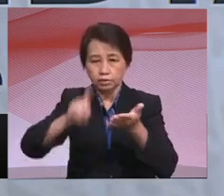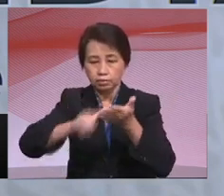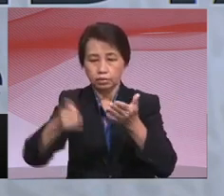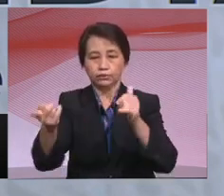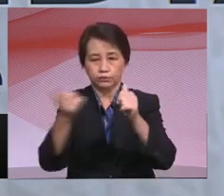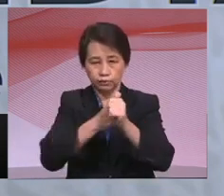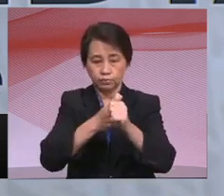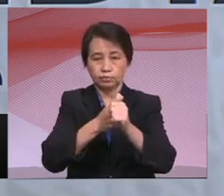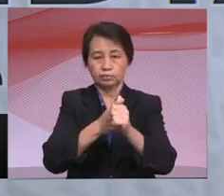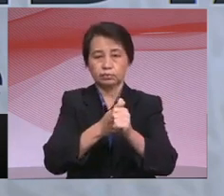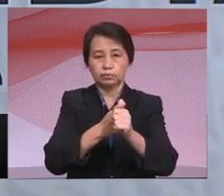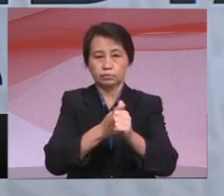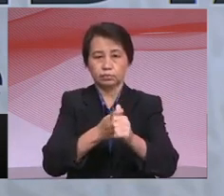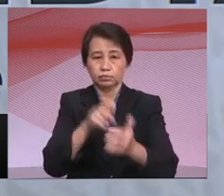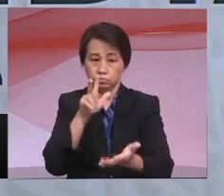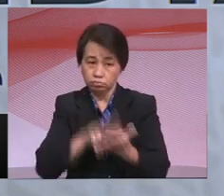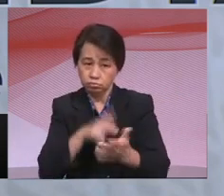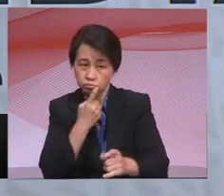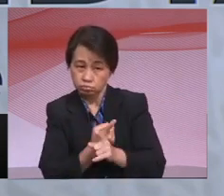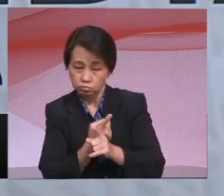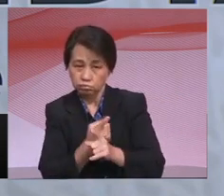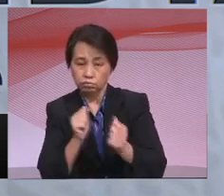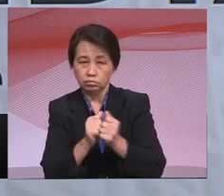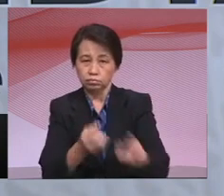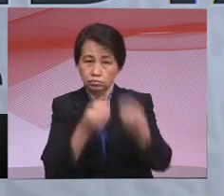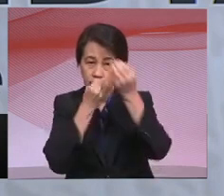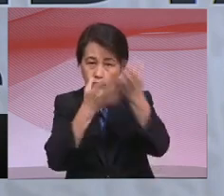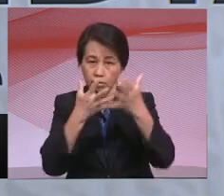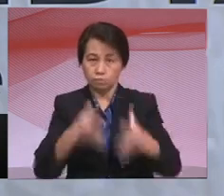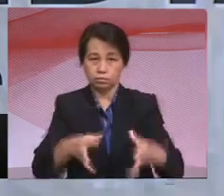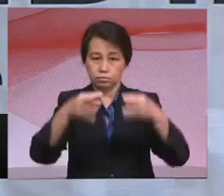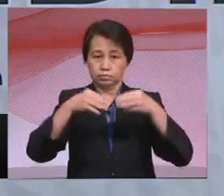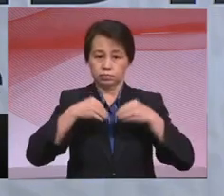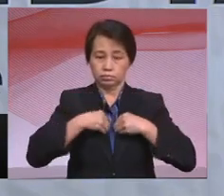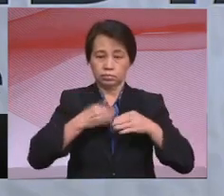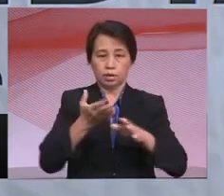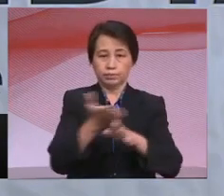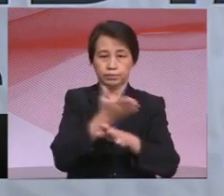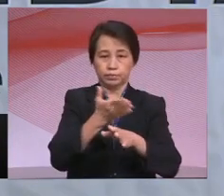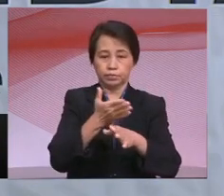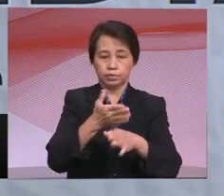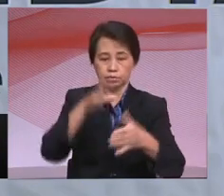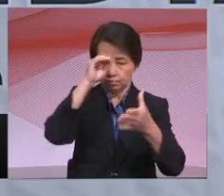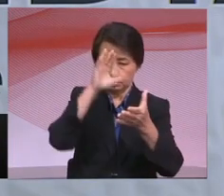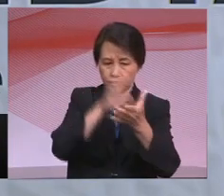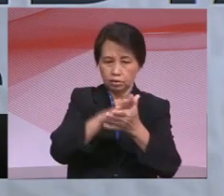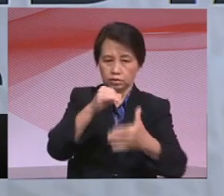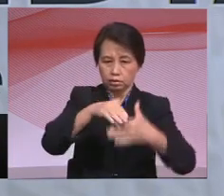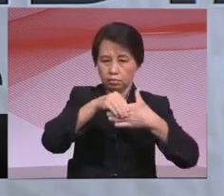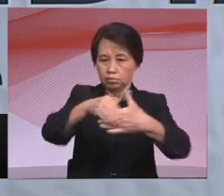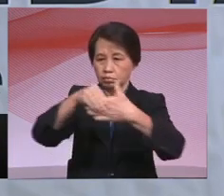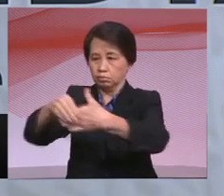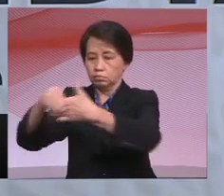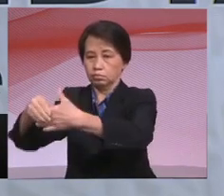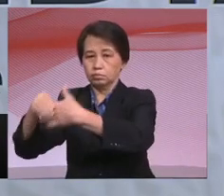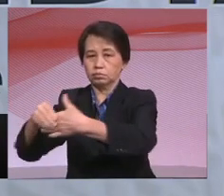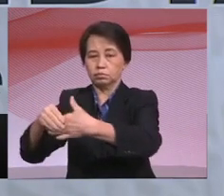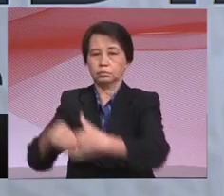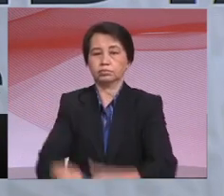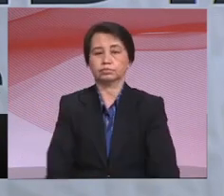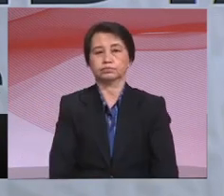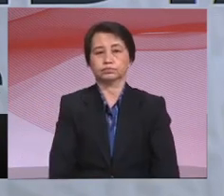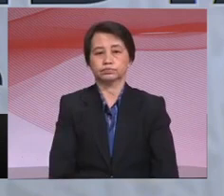terlebih dahulu kesahihan maklumat yang diterima sebelum mempercayai dan menyebarkan maklumat